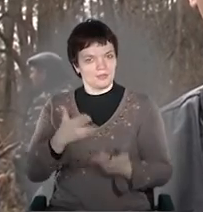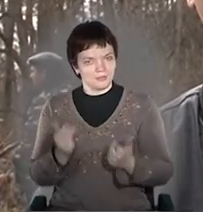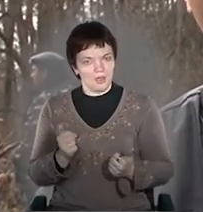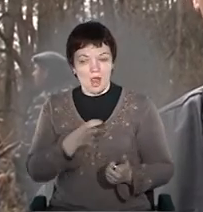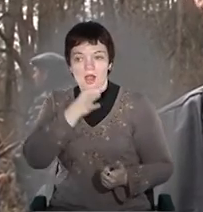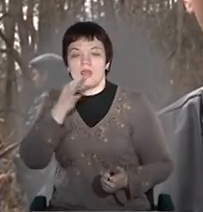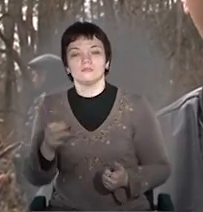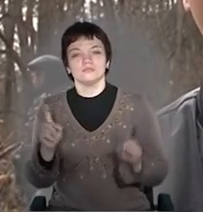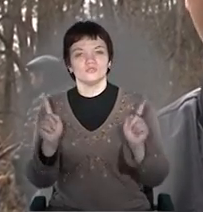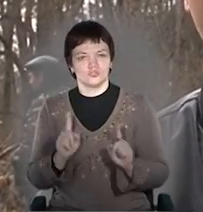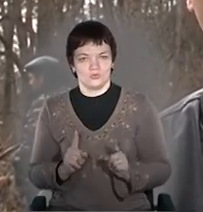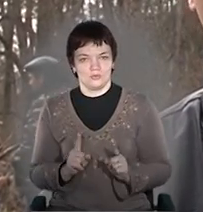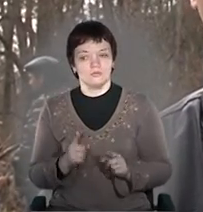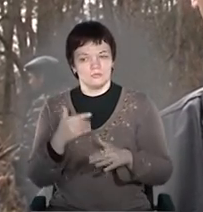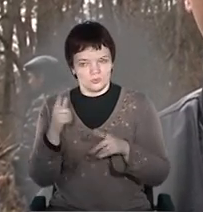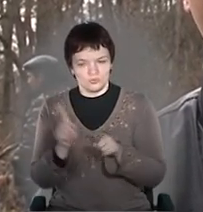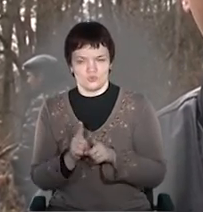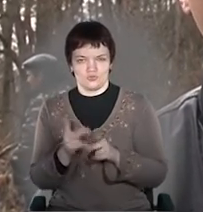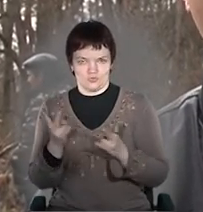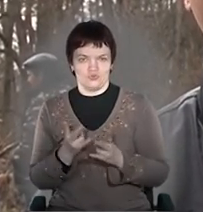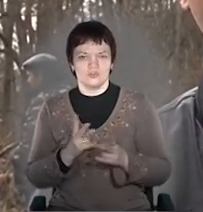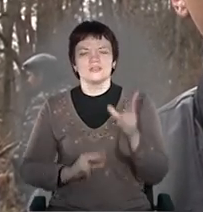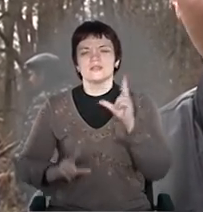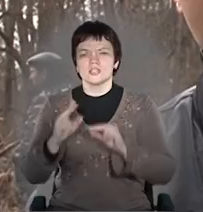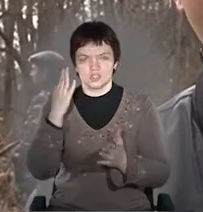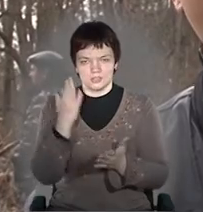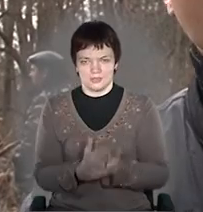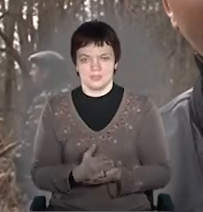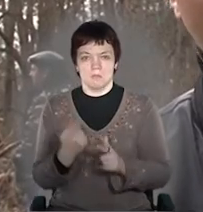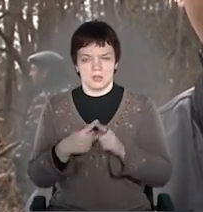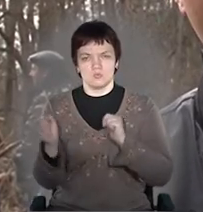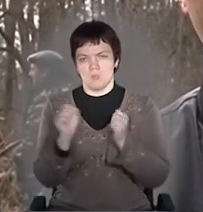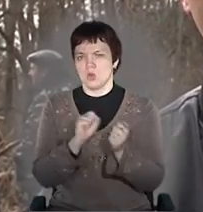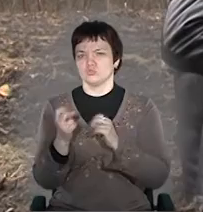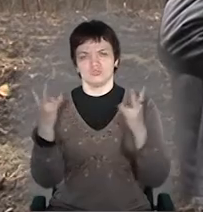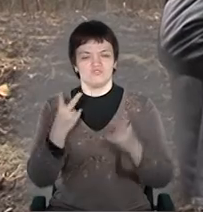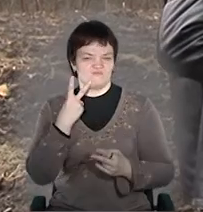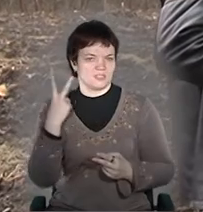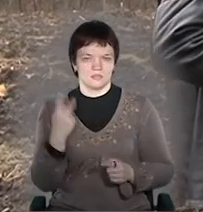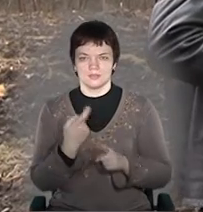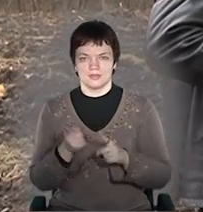є промінь у пітьмі, є надія, і за це завжди варто боротися.